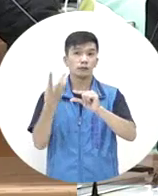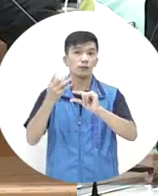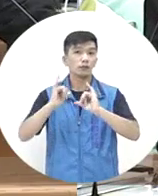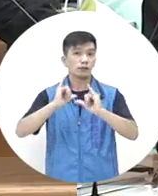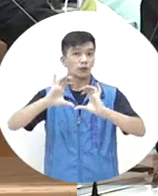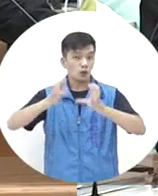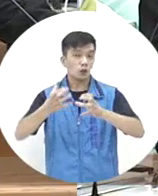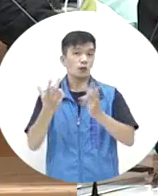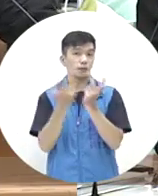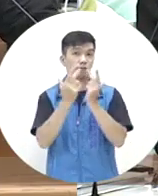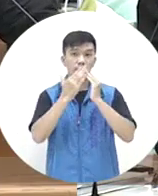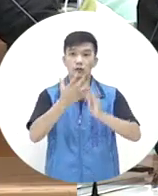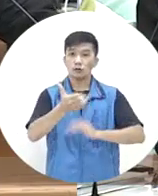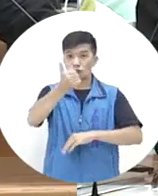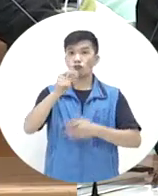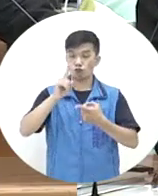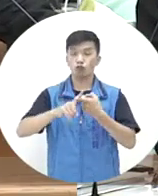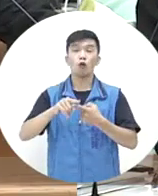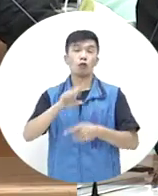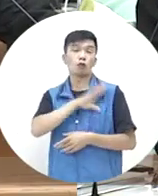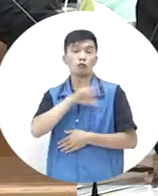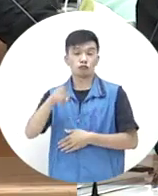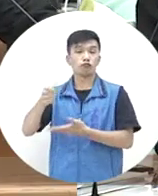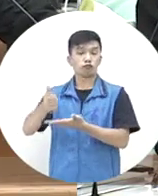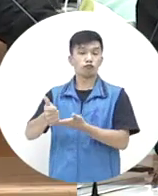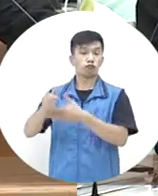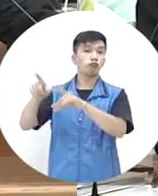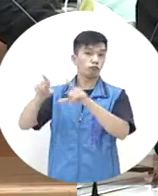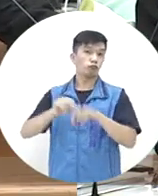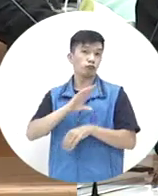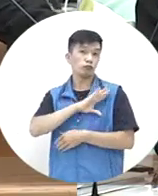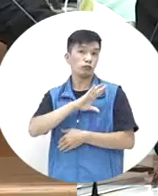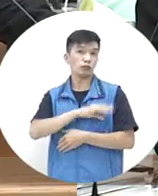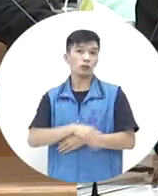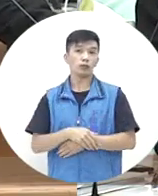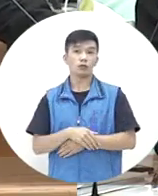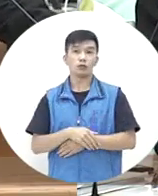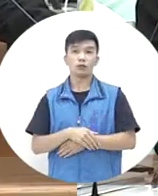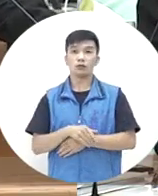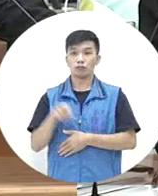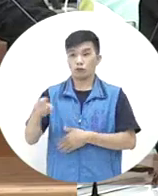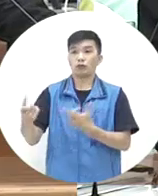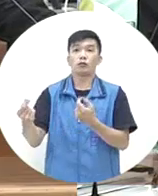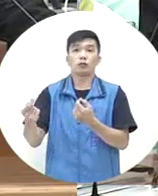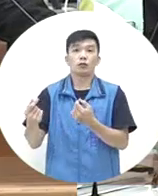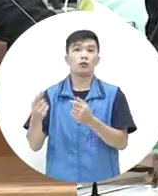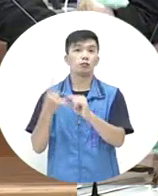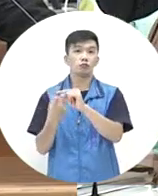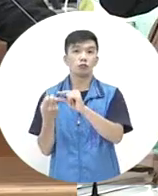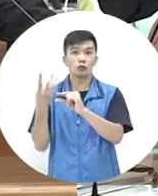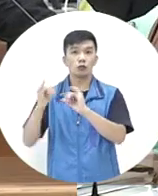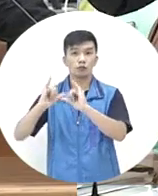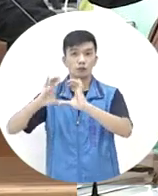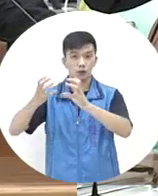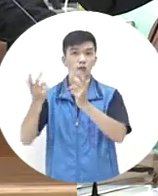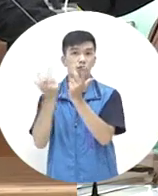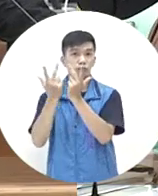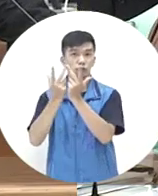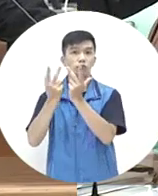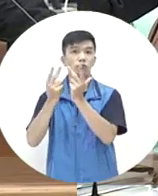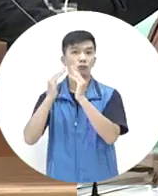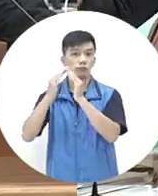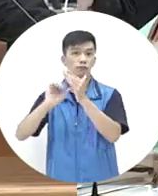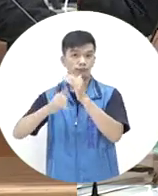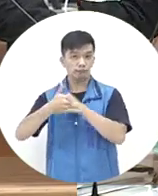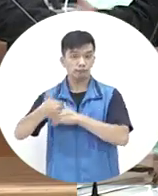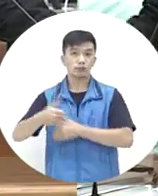就像你讲的啊，我就遵从你的意思啊，也是做中华民国的新北市议员一样的道理嘛。 好。那所以中华民国跟中华人